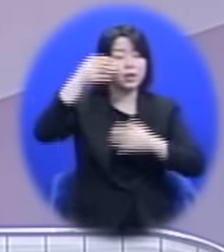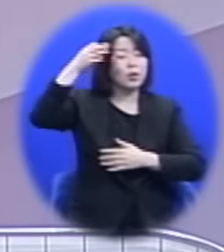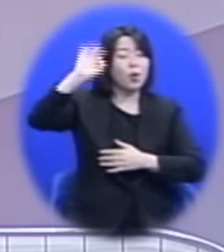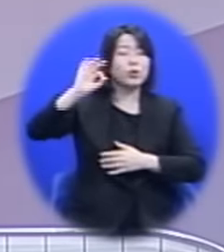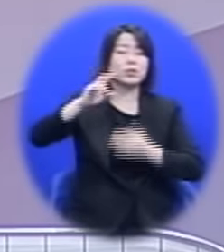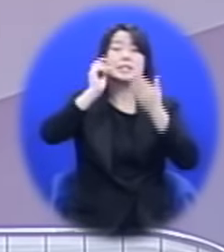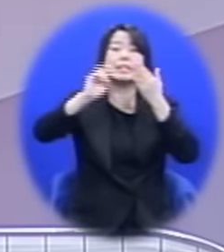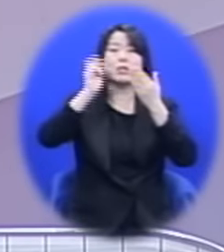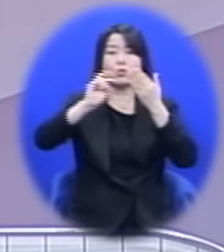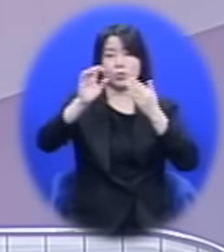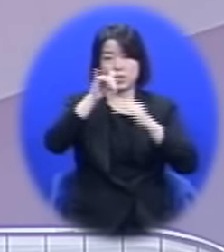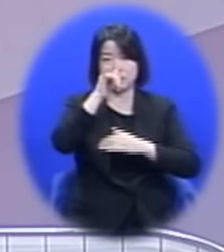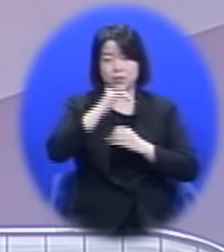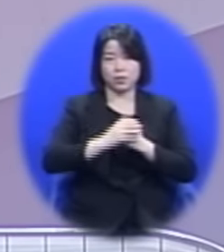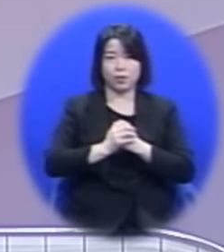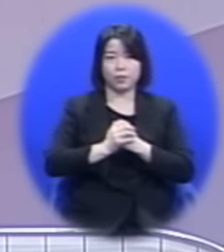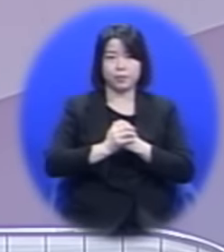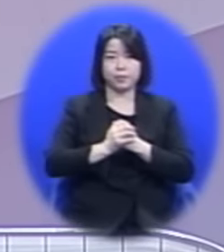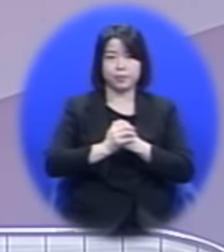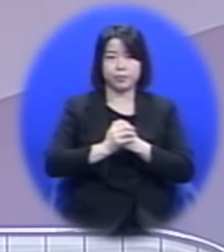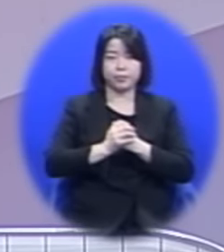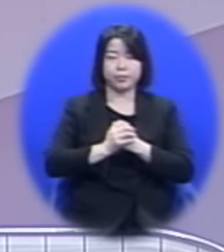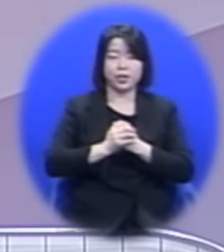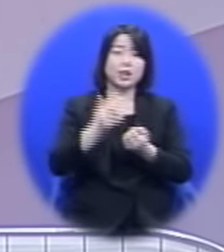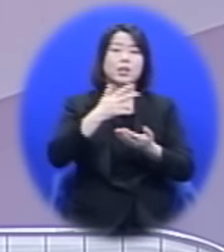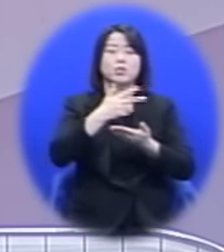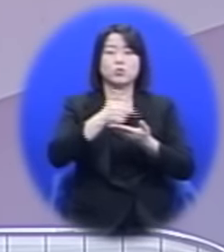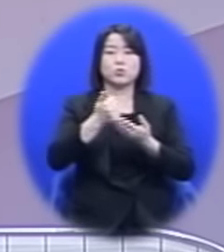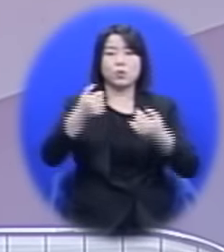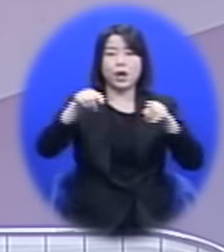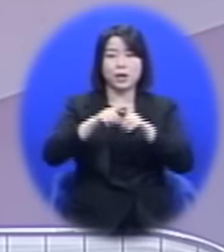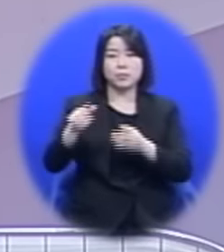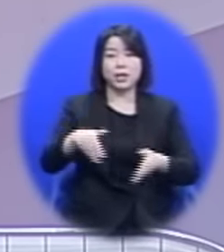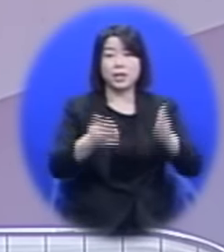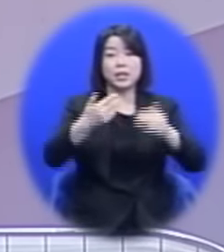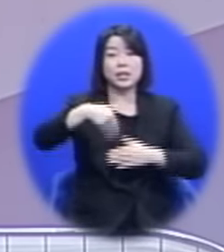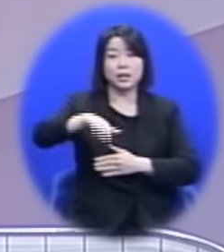찬송가가 있었습니다. 주와 같이 길 가는 것.